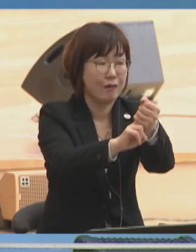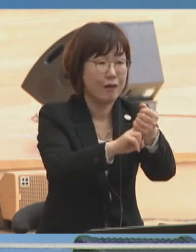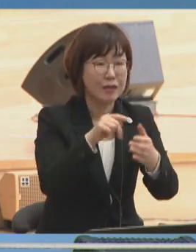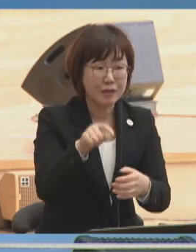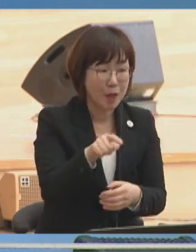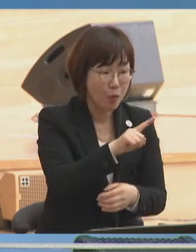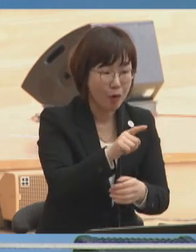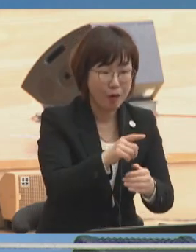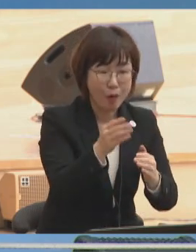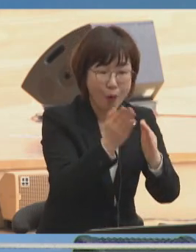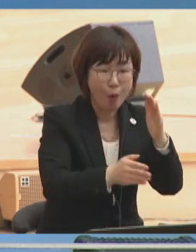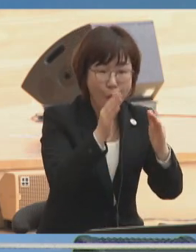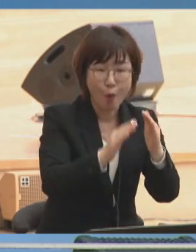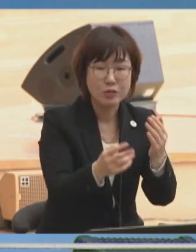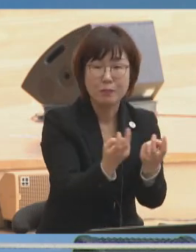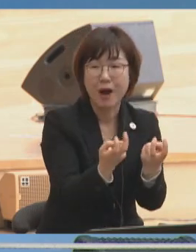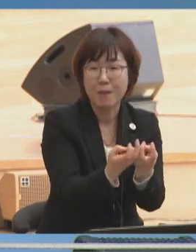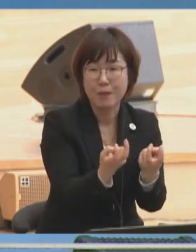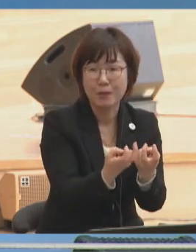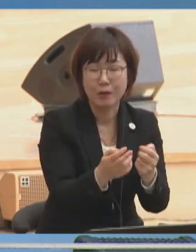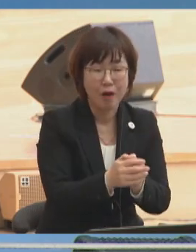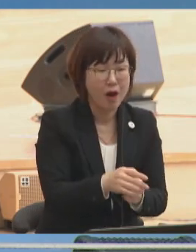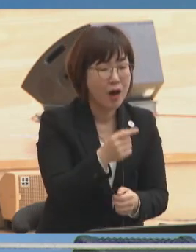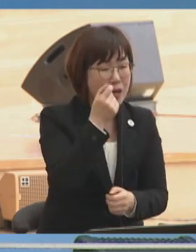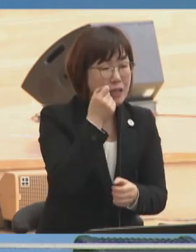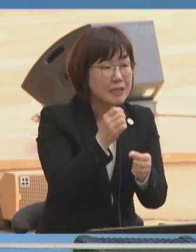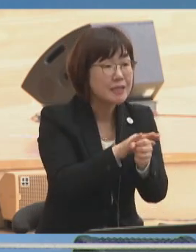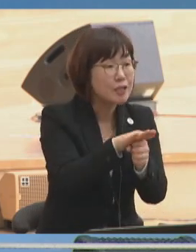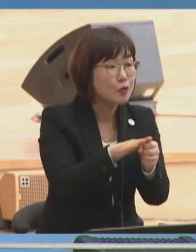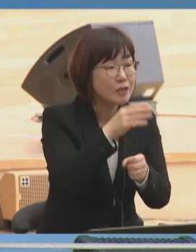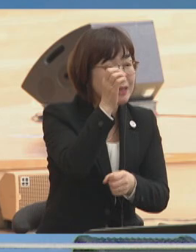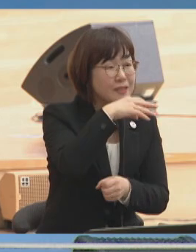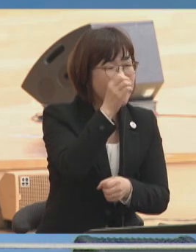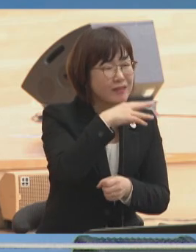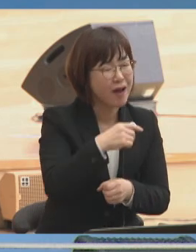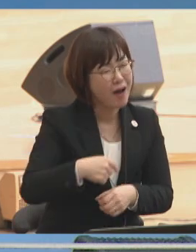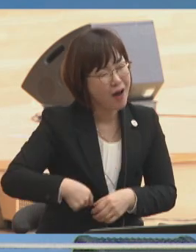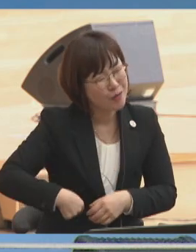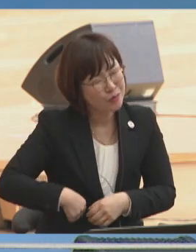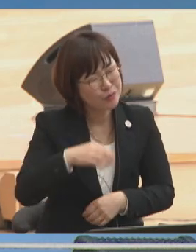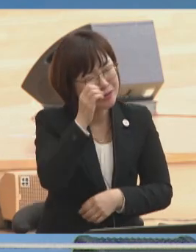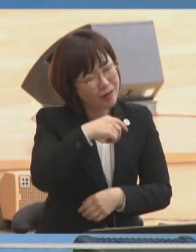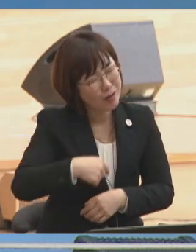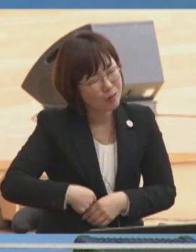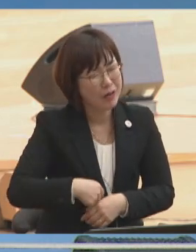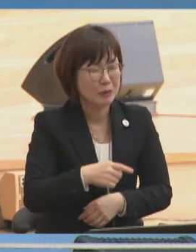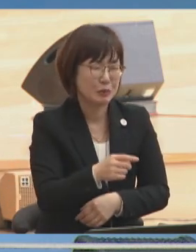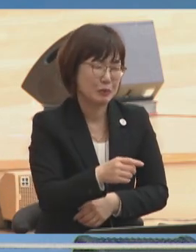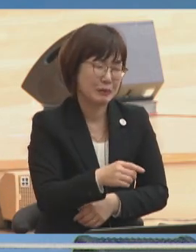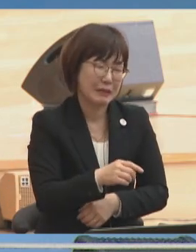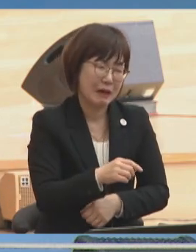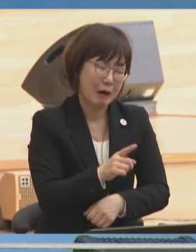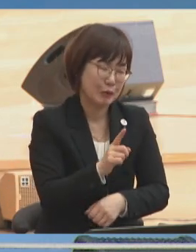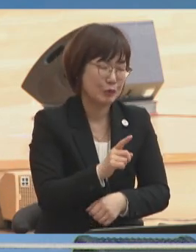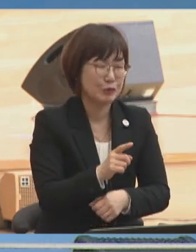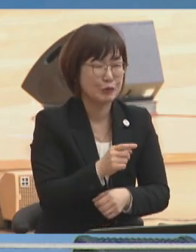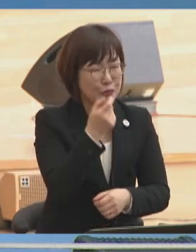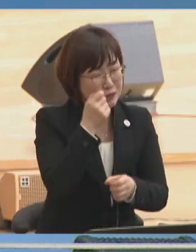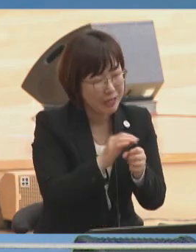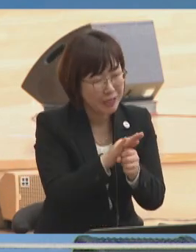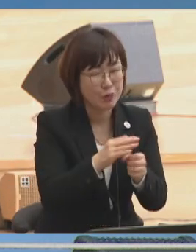그냥 공식이에요. 공식. 긍휼은 단순히 연민의 정을 가져가고 참 안됐다 쩌쩌쩌 그렇게 끝나는 게